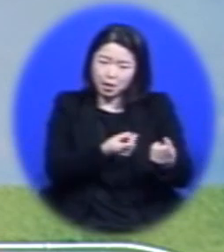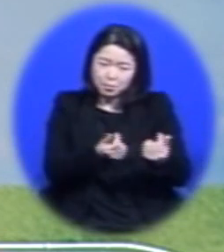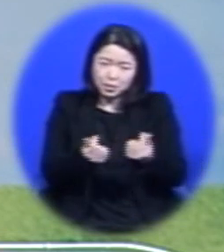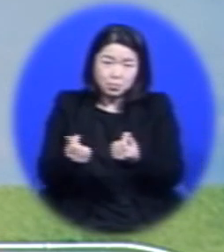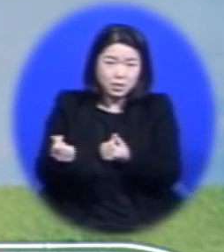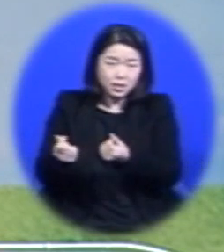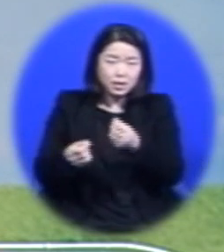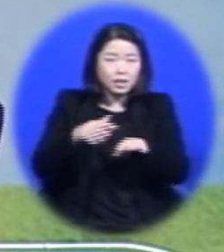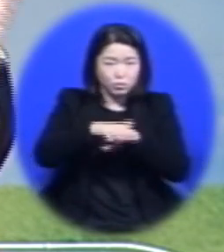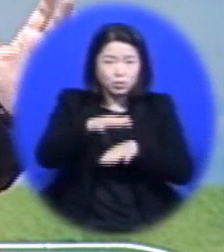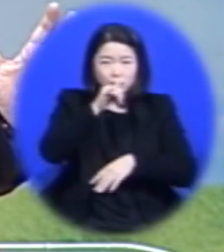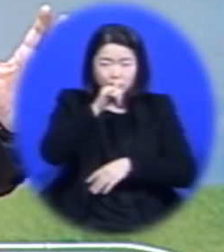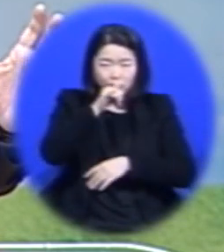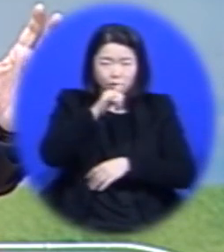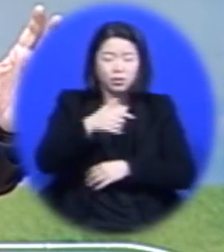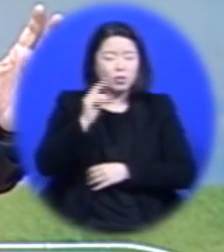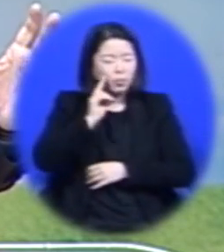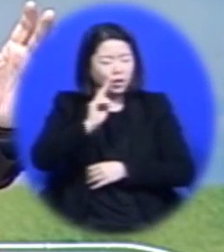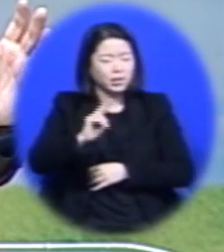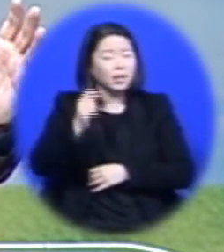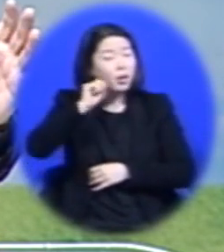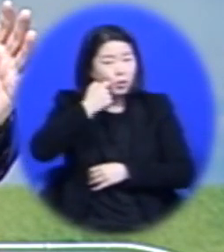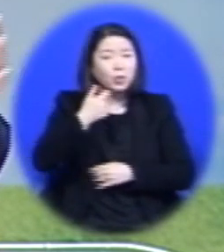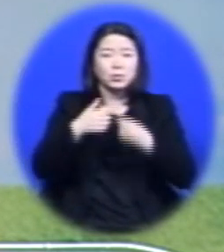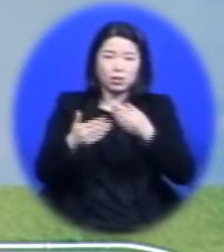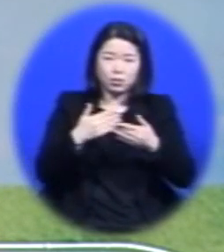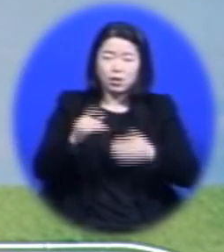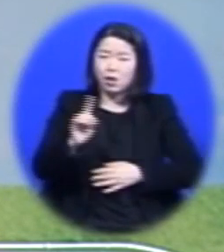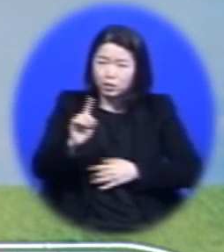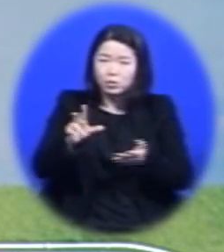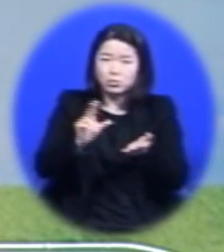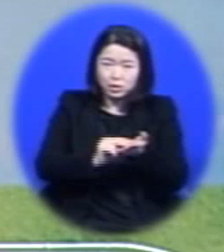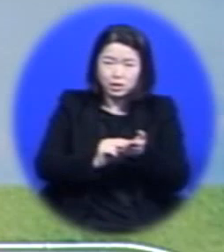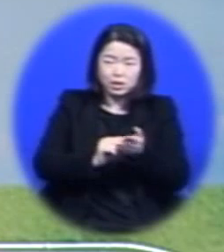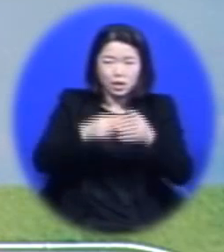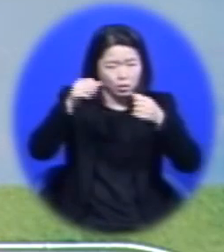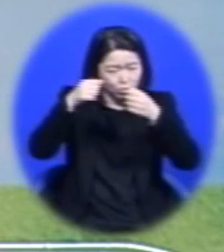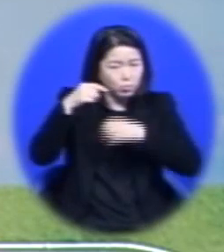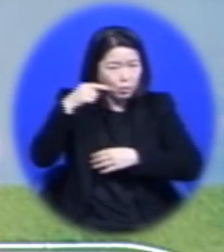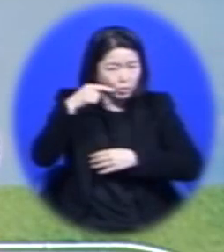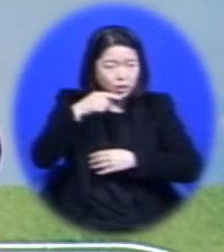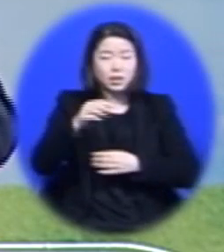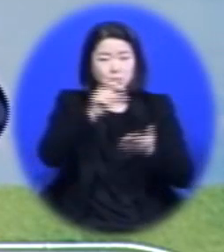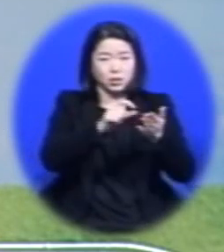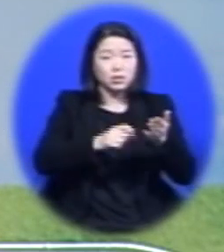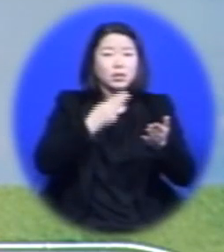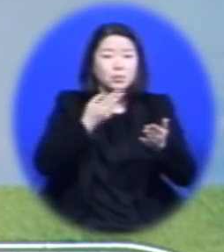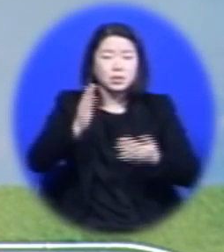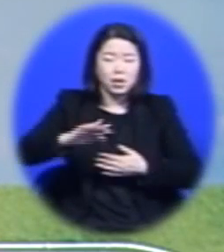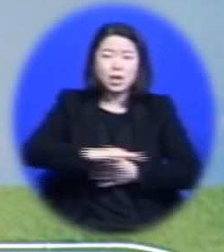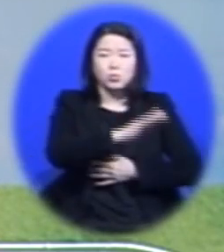구조로 갑니다 굉장한 어려움을 겪습니다 어떤 문제인지 구체적으로 밝히지 않지만 우리가